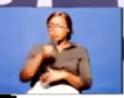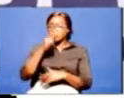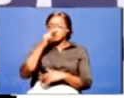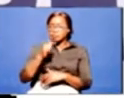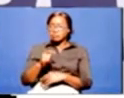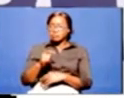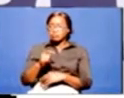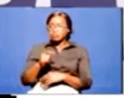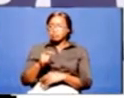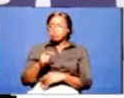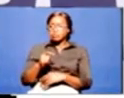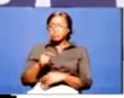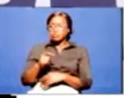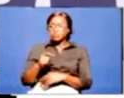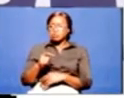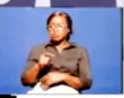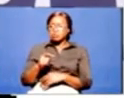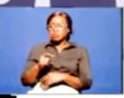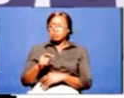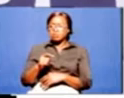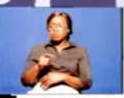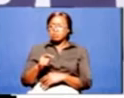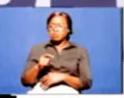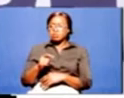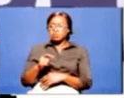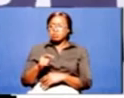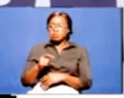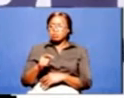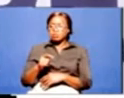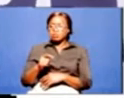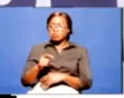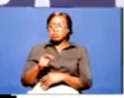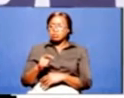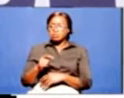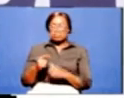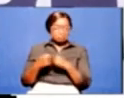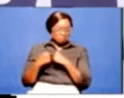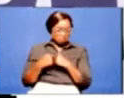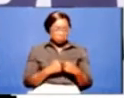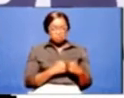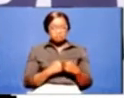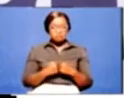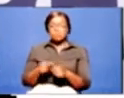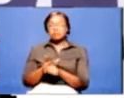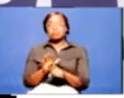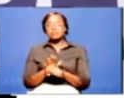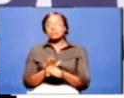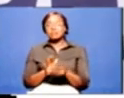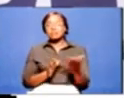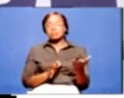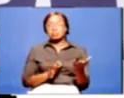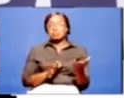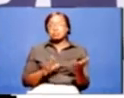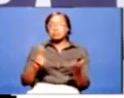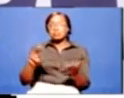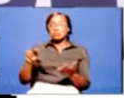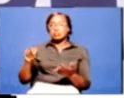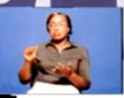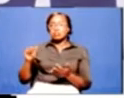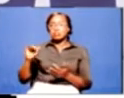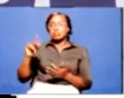pia tunajua kwamba iko changamoto kubwa. Ward ya Naikara ambayo inapangana